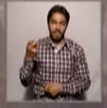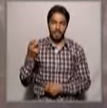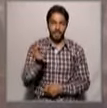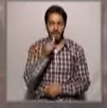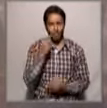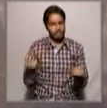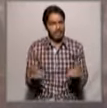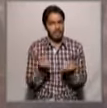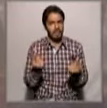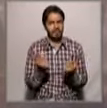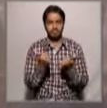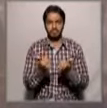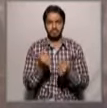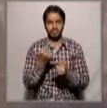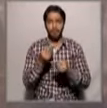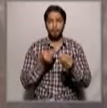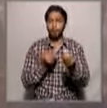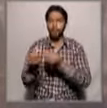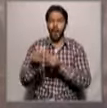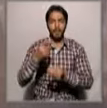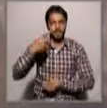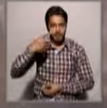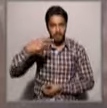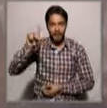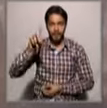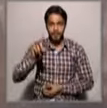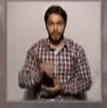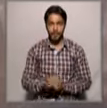شيء فيه على الإطلاق، سوى أنه لا يجوز